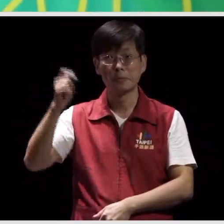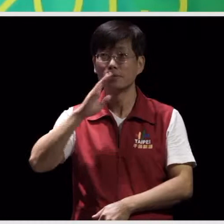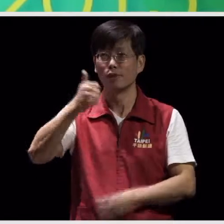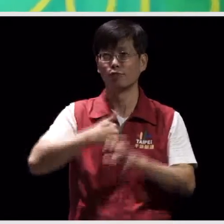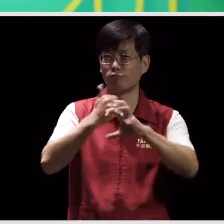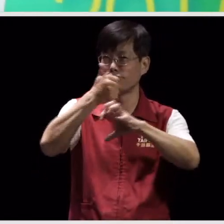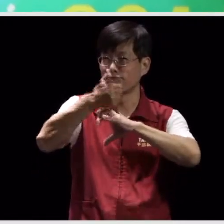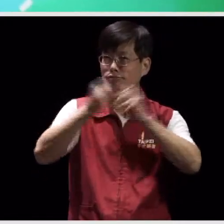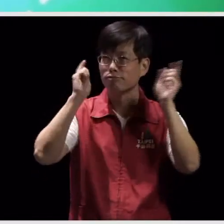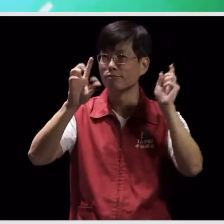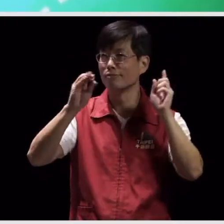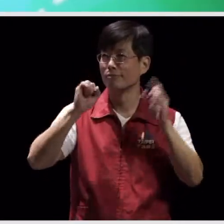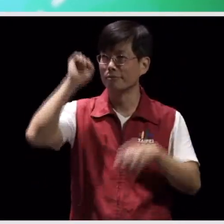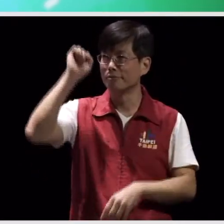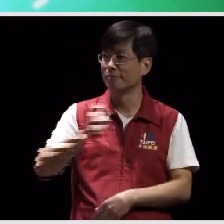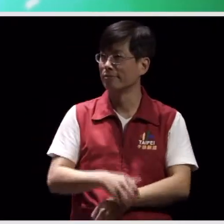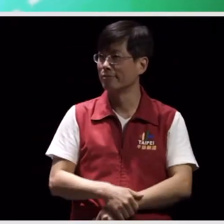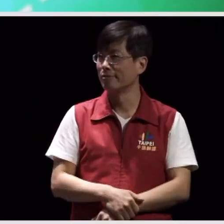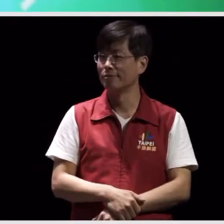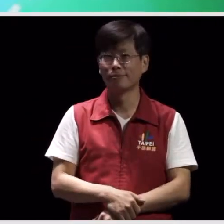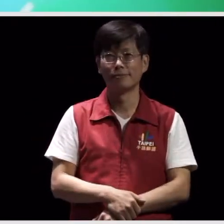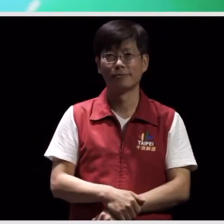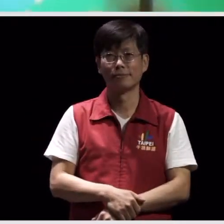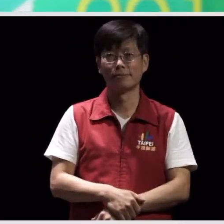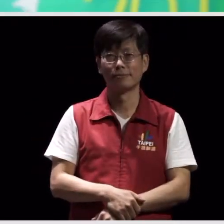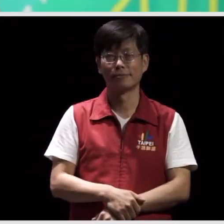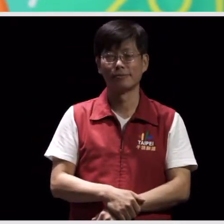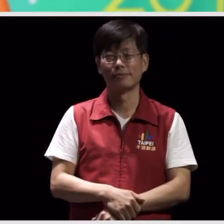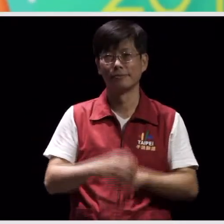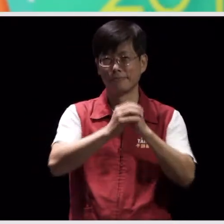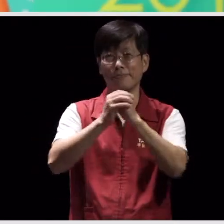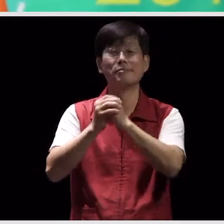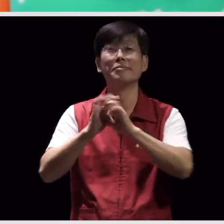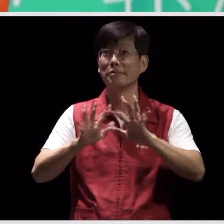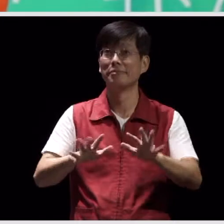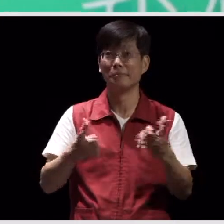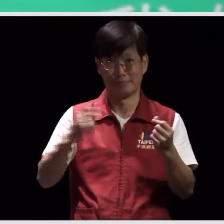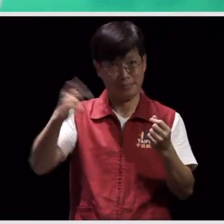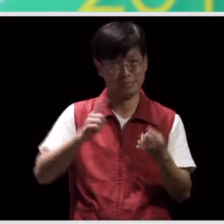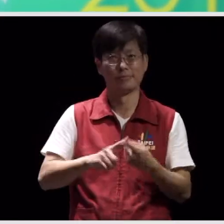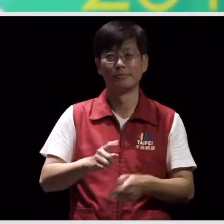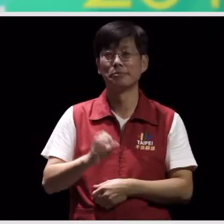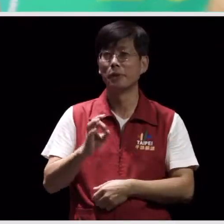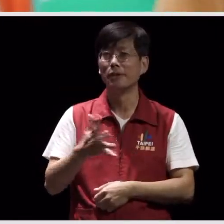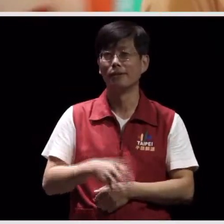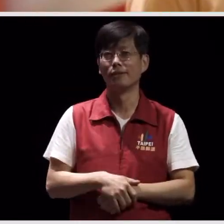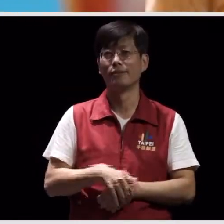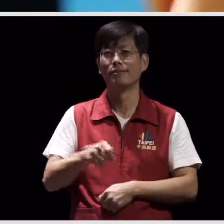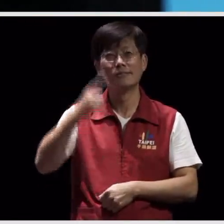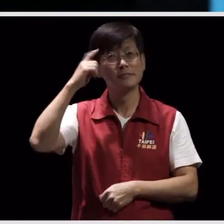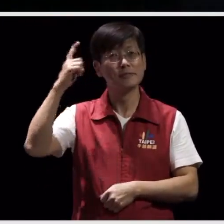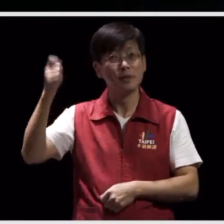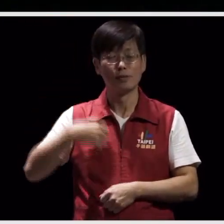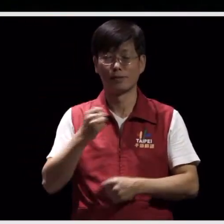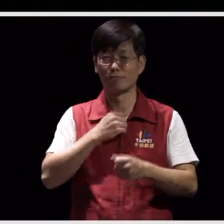的？举个手。对，好，那恭喜你们今天就来对地方。为什么？我们来到梦想职